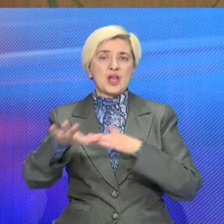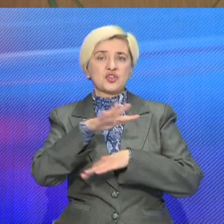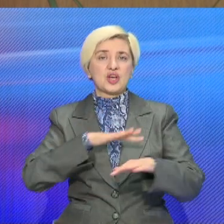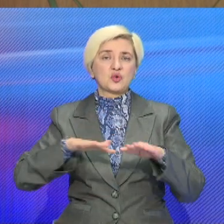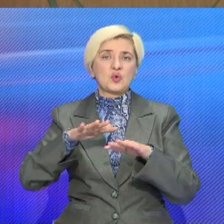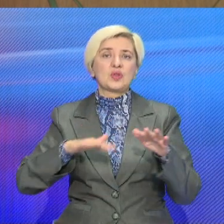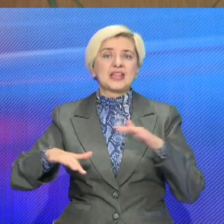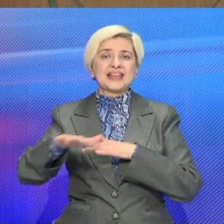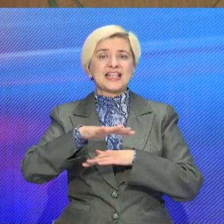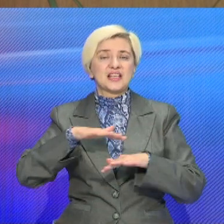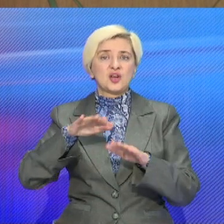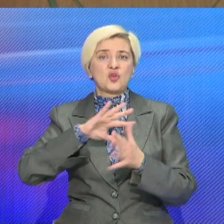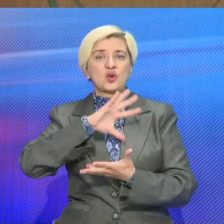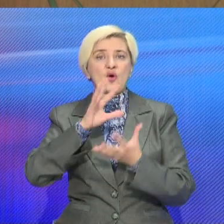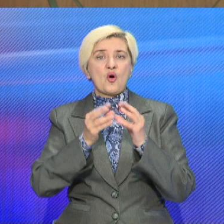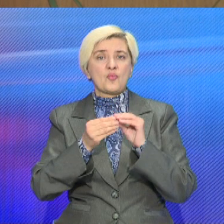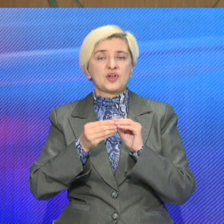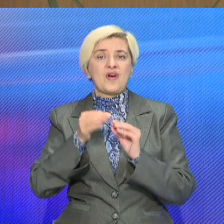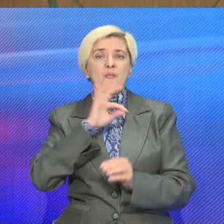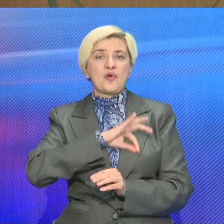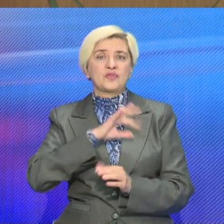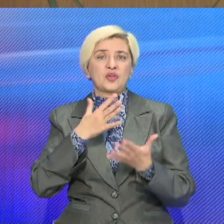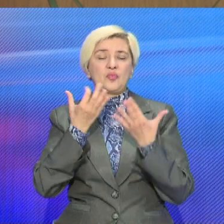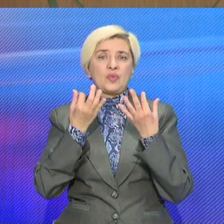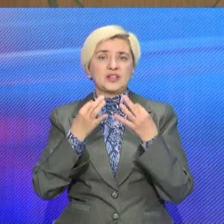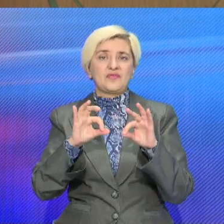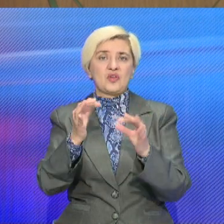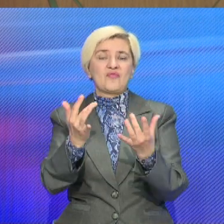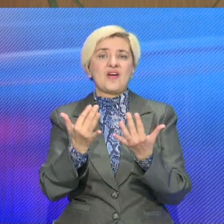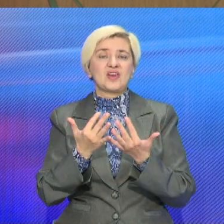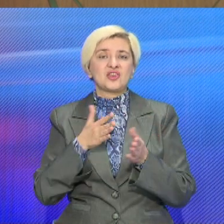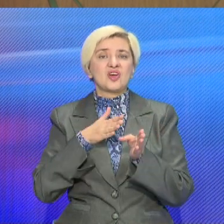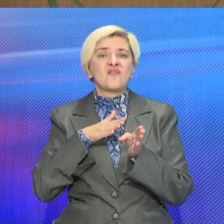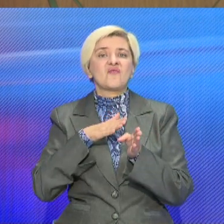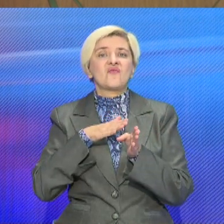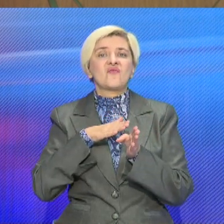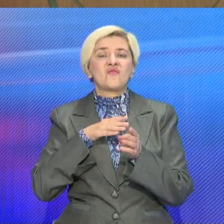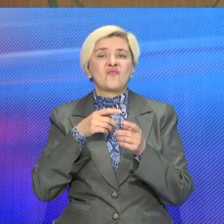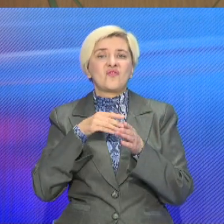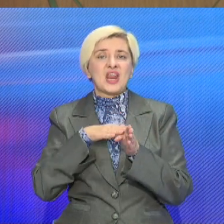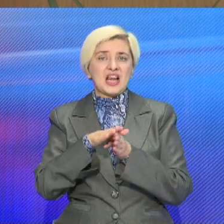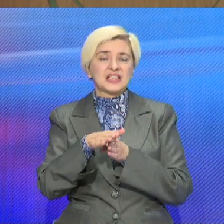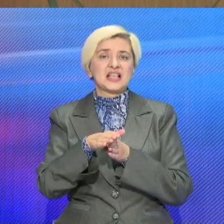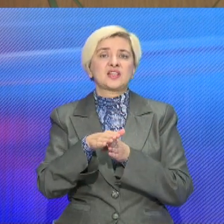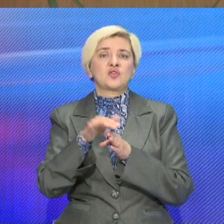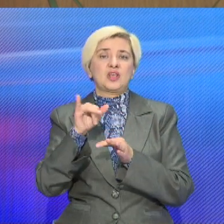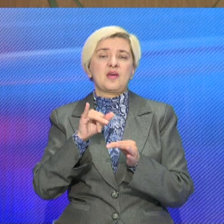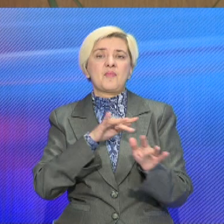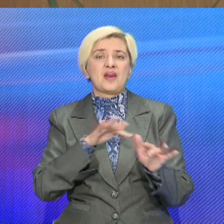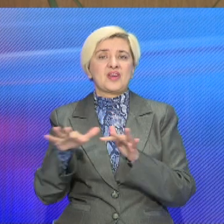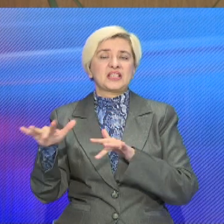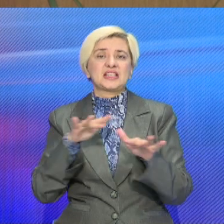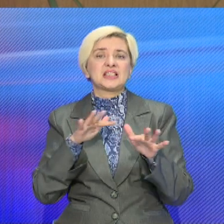которая позволила не только вовлечь в реализацию, но и потом проводить все мероприятия сообща. Интересный и значимый